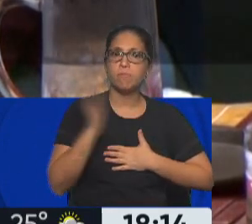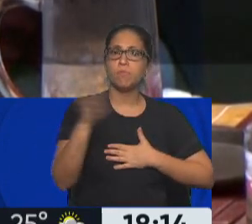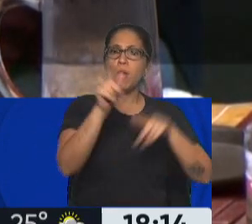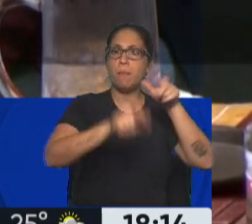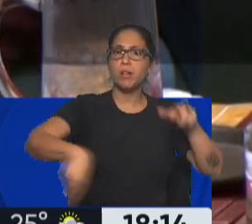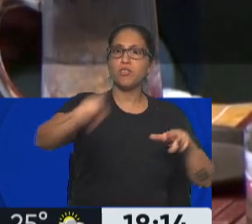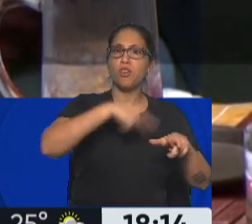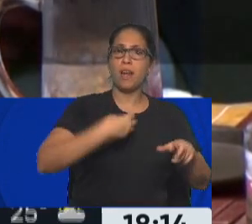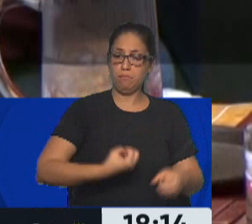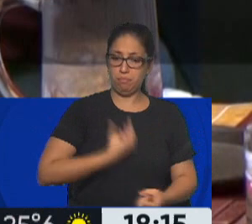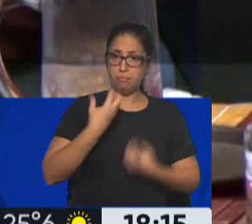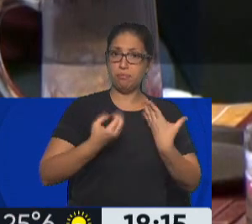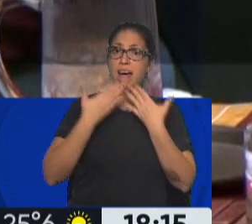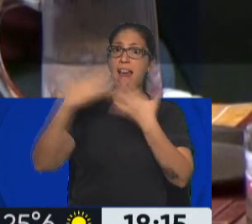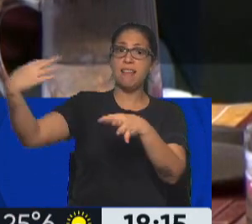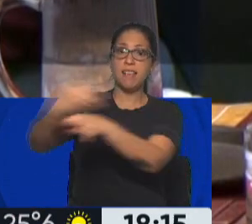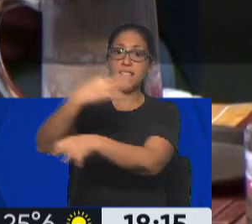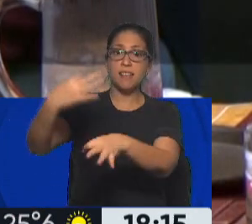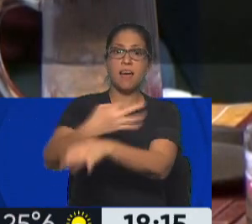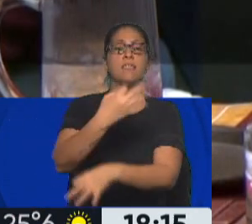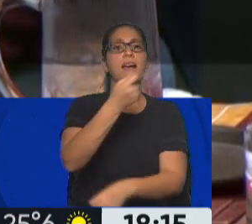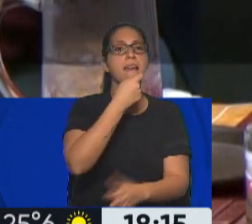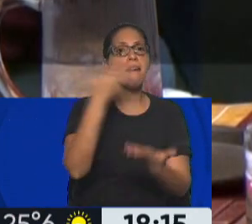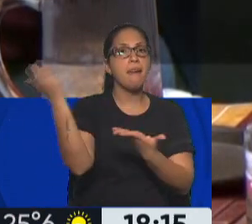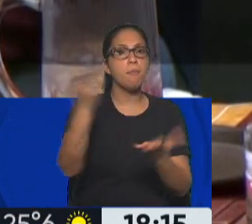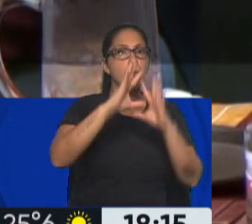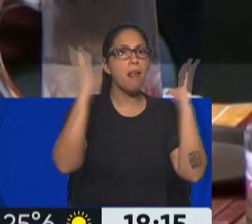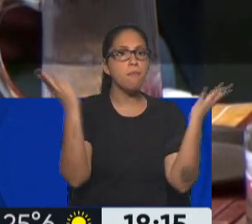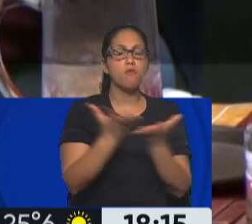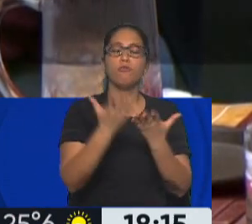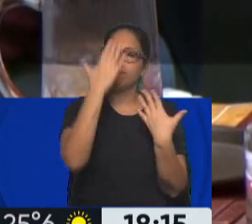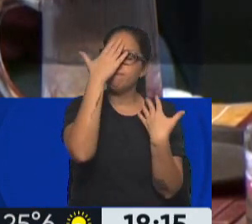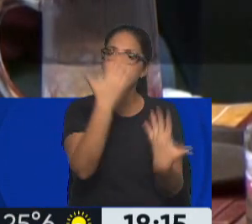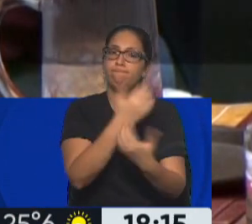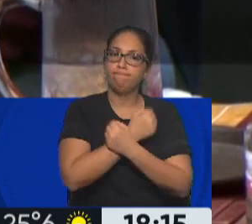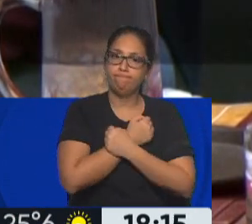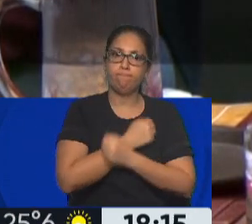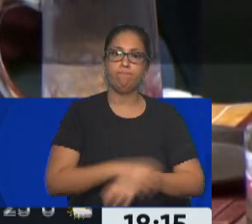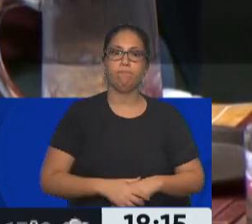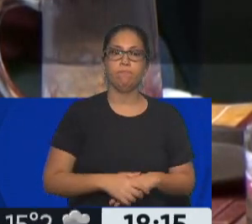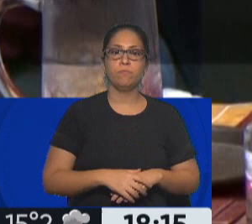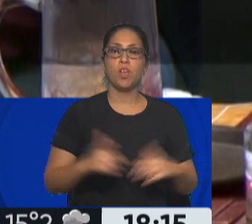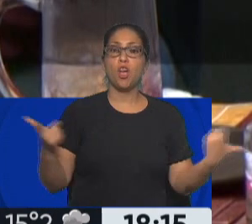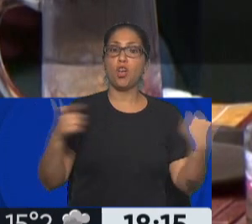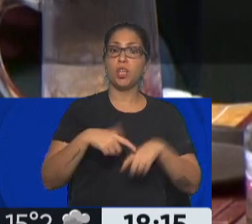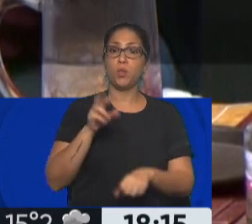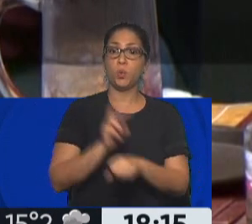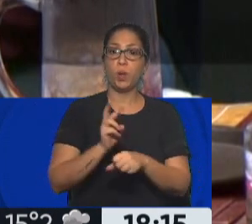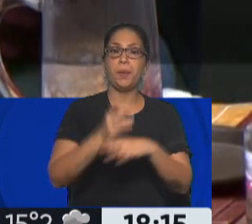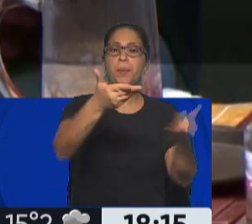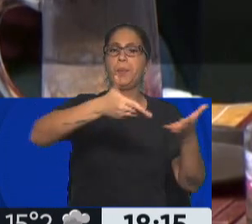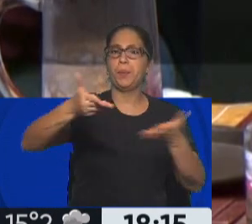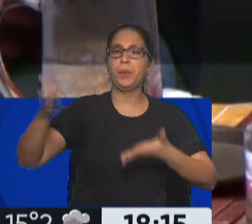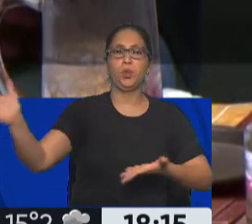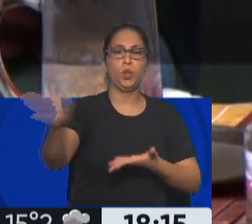que sa mission et son exemple ont inspirées à travers le monde. Au nom du Conseil, j'invite chacun et